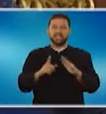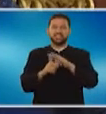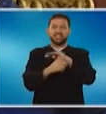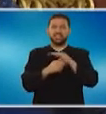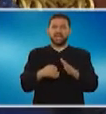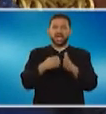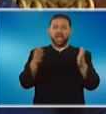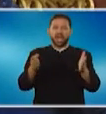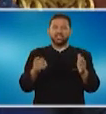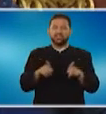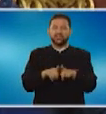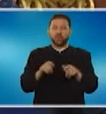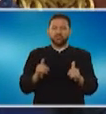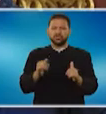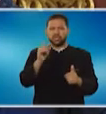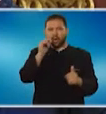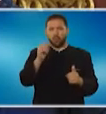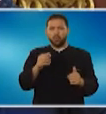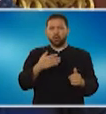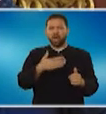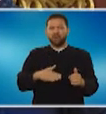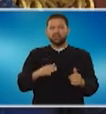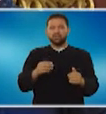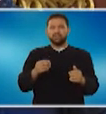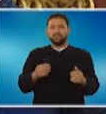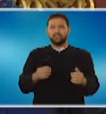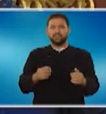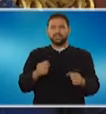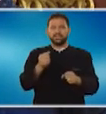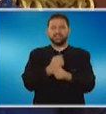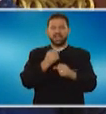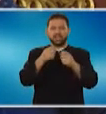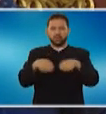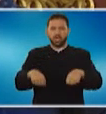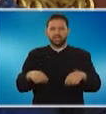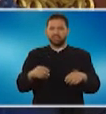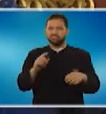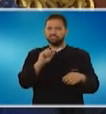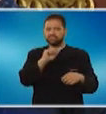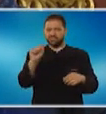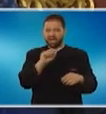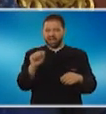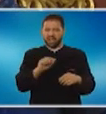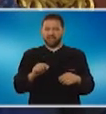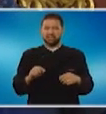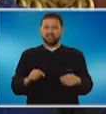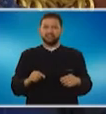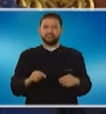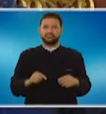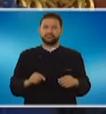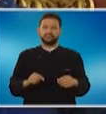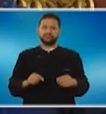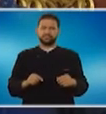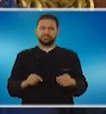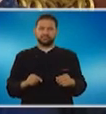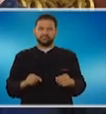Și atunci omul a încercat cu mine tot felul de variante. Am ajuns, asta este,